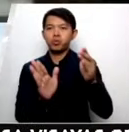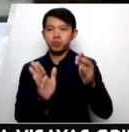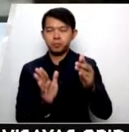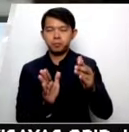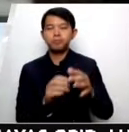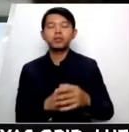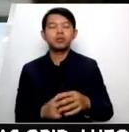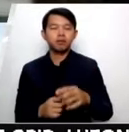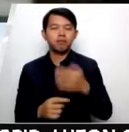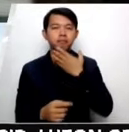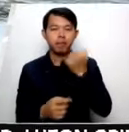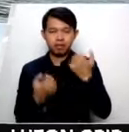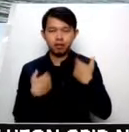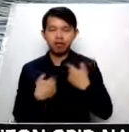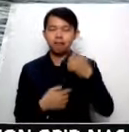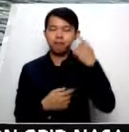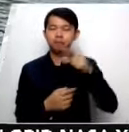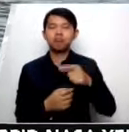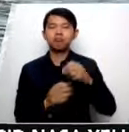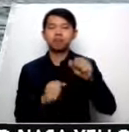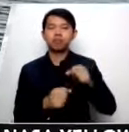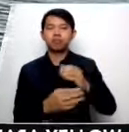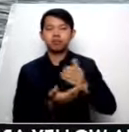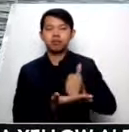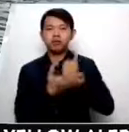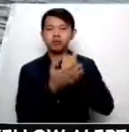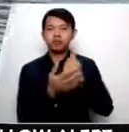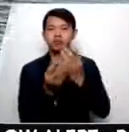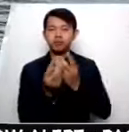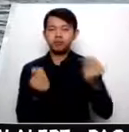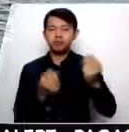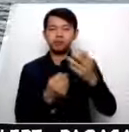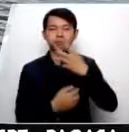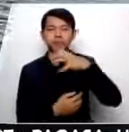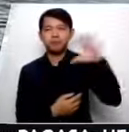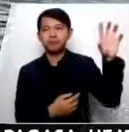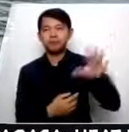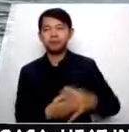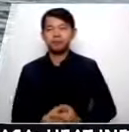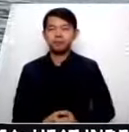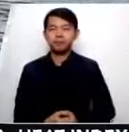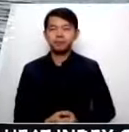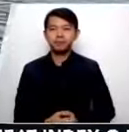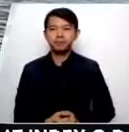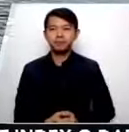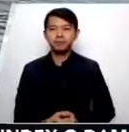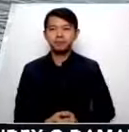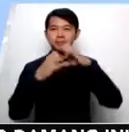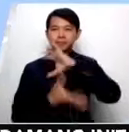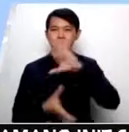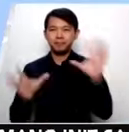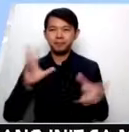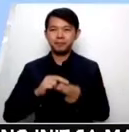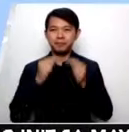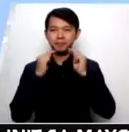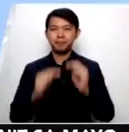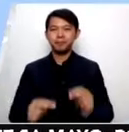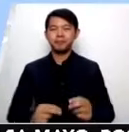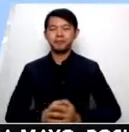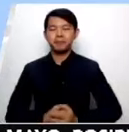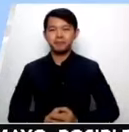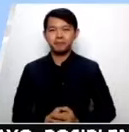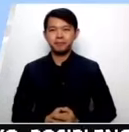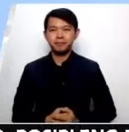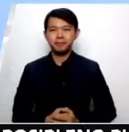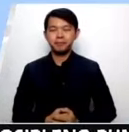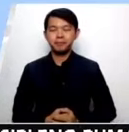that can plock out the h Von Aquino nagbabalita para sa GMA integrated news may babala ang